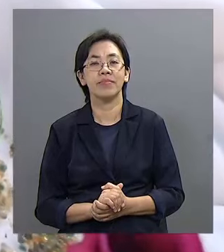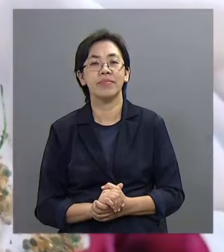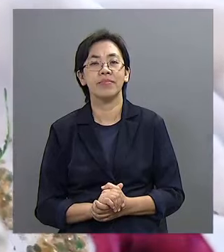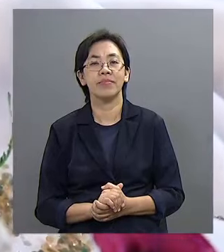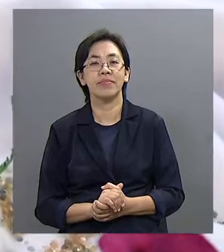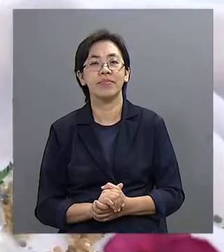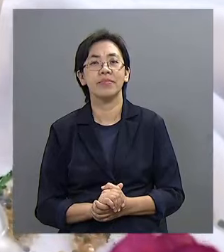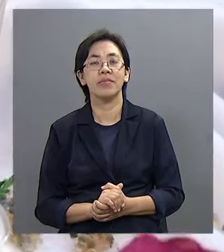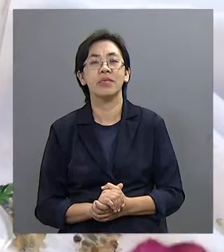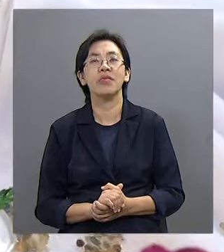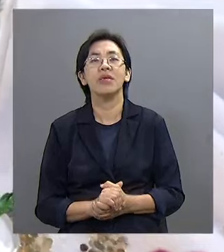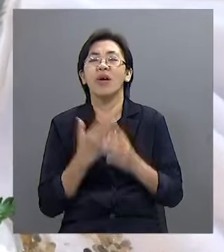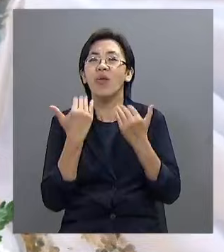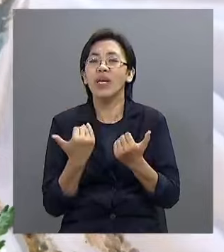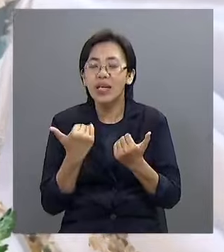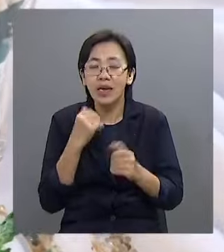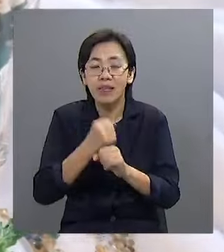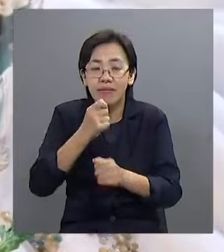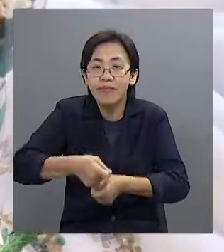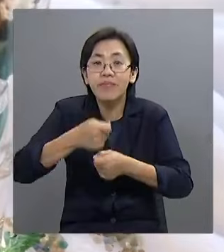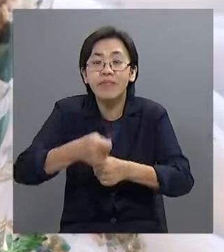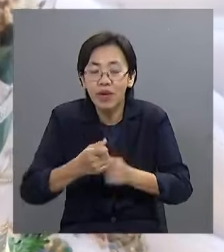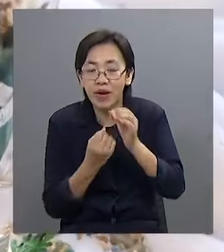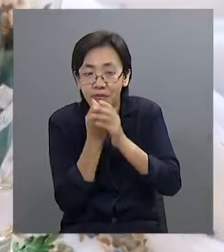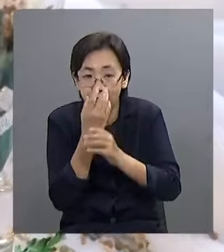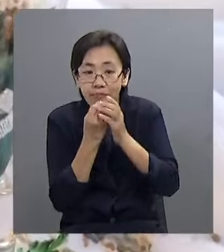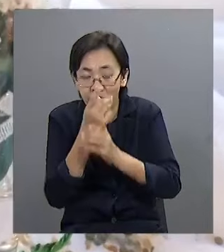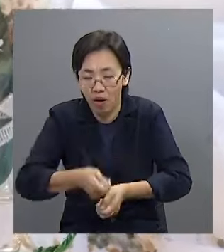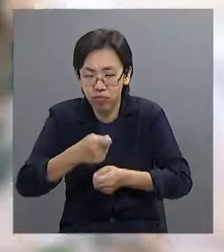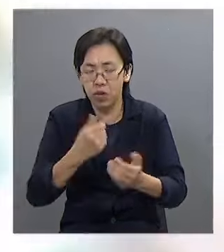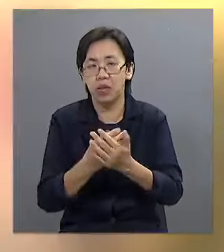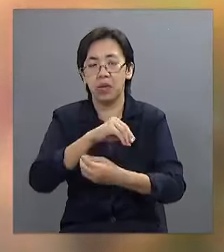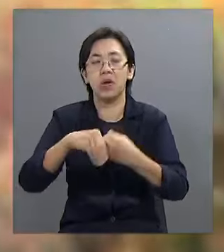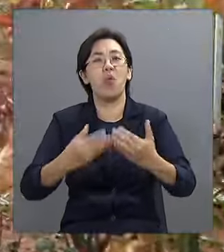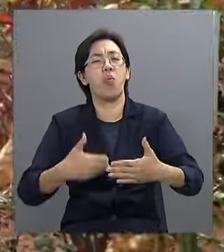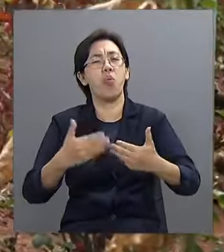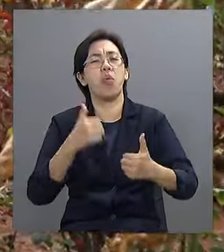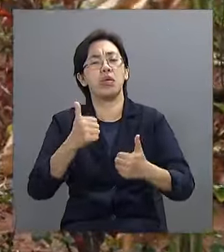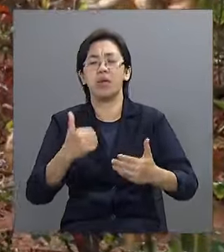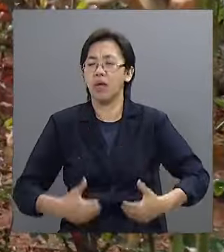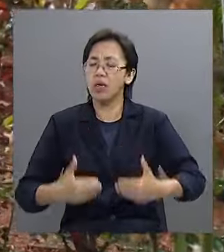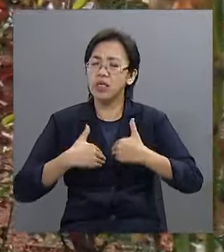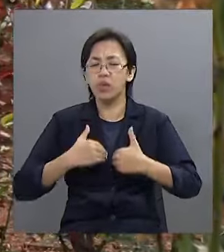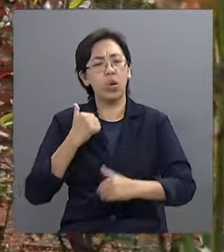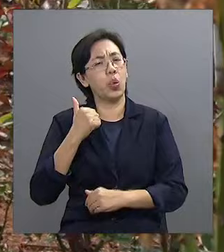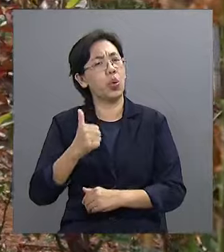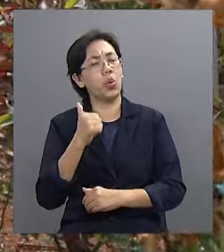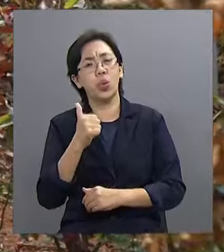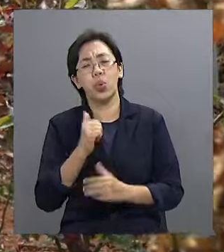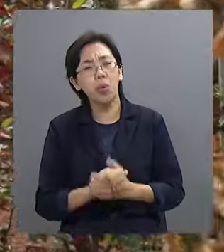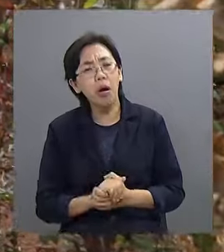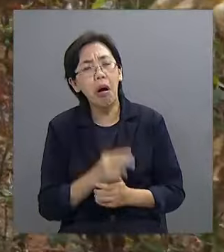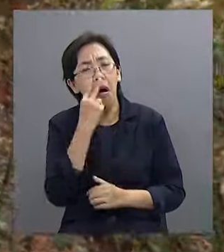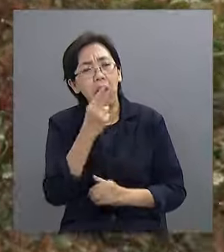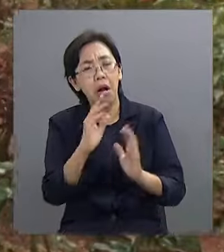พ่อคะวันนี้พ่อเป็นเกษตรกรที่ประสบความสำเร็จมากๆอีกคนนึงแล้วคุณผู้ชมที่ดูอยู่ก็เห็นพ่อเป็นแรงบันดาลใจพ่อมีอะไรอยากจะฝาก